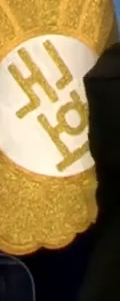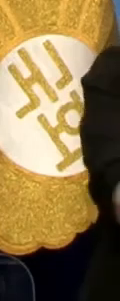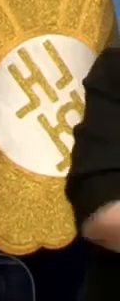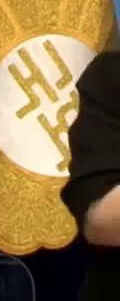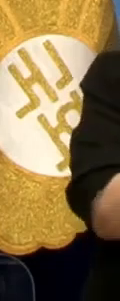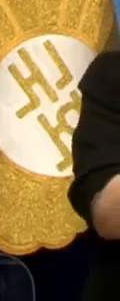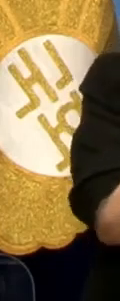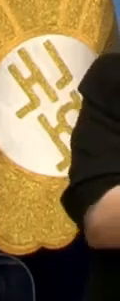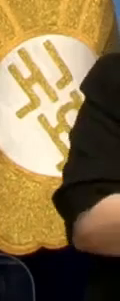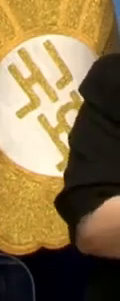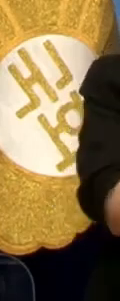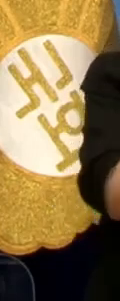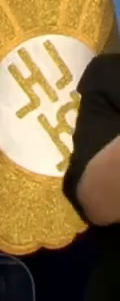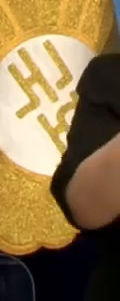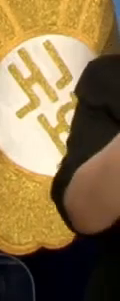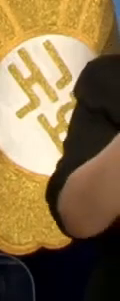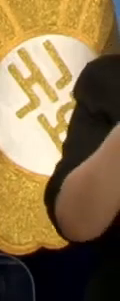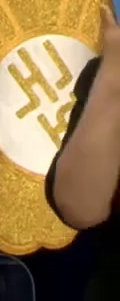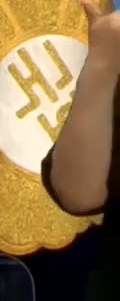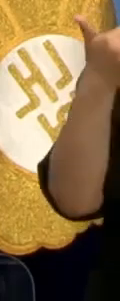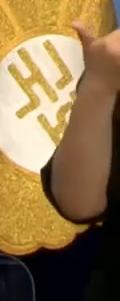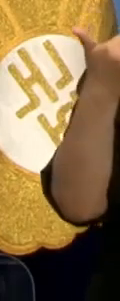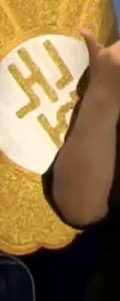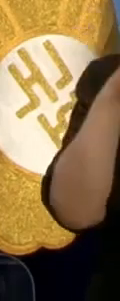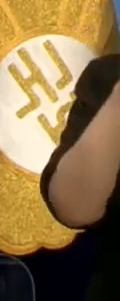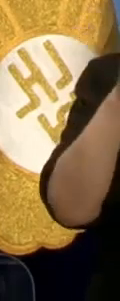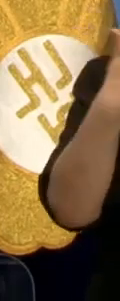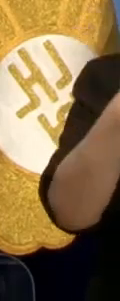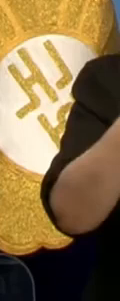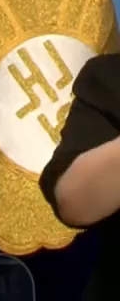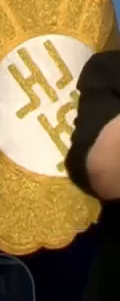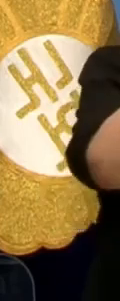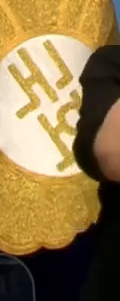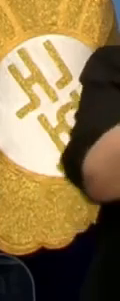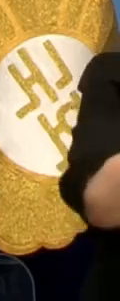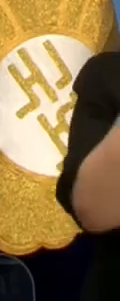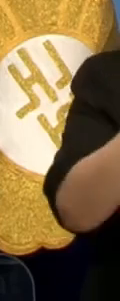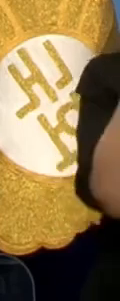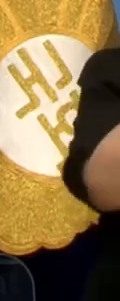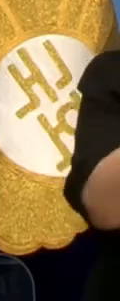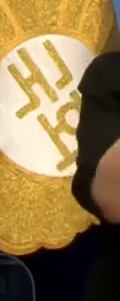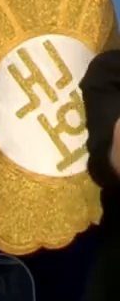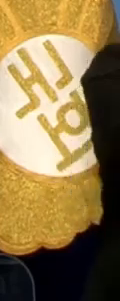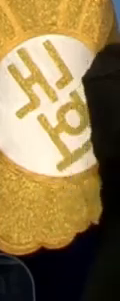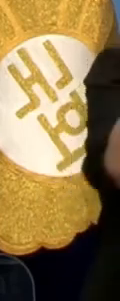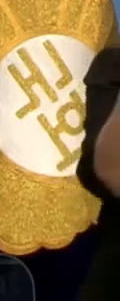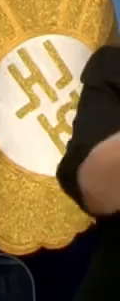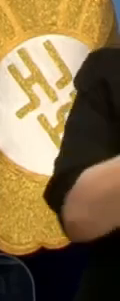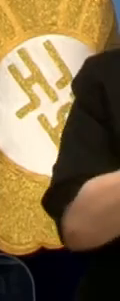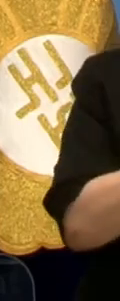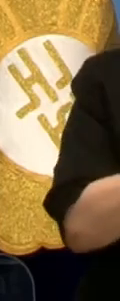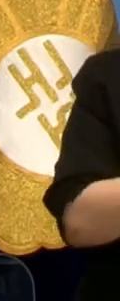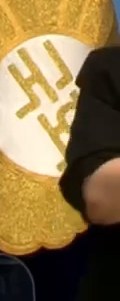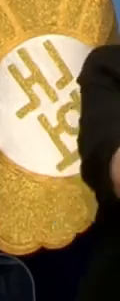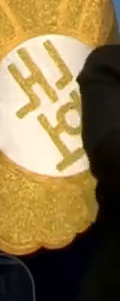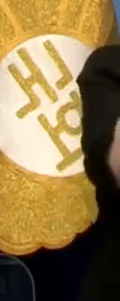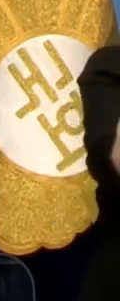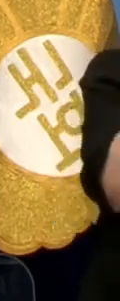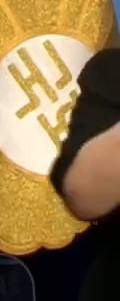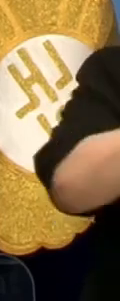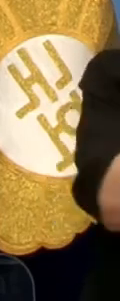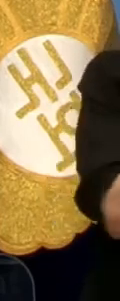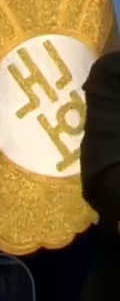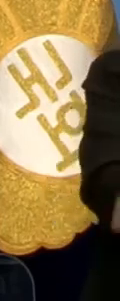19세부터 11년간 총 2,200만 원의 기본소득을 받게 돼서 학업과 역량 개발